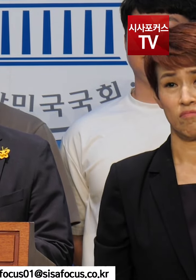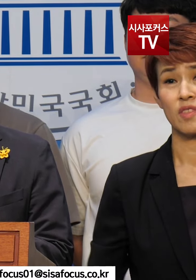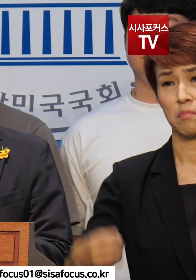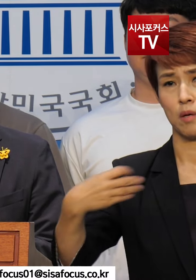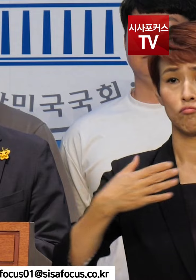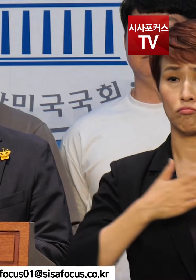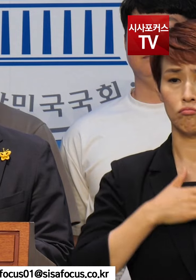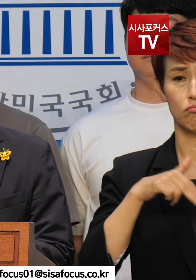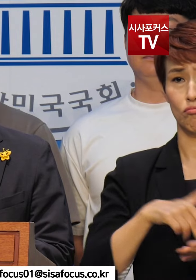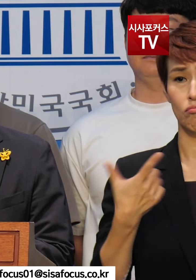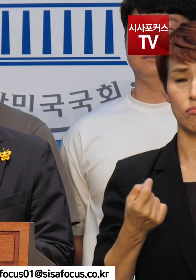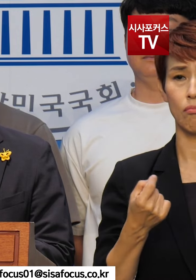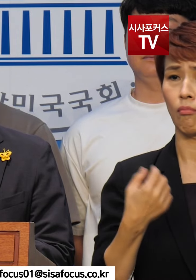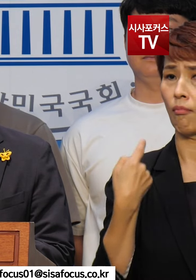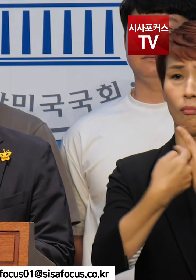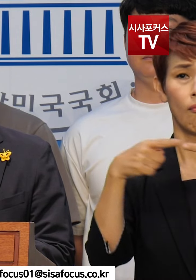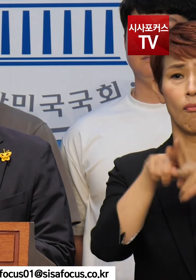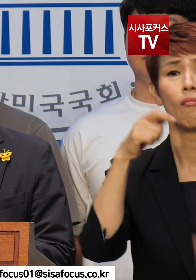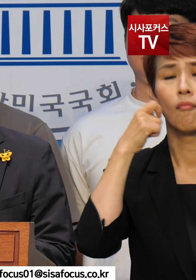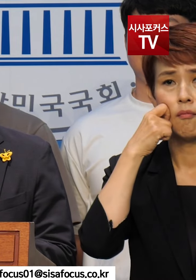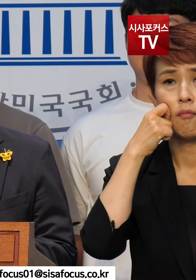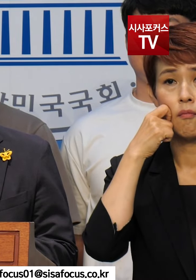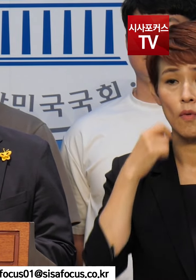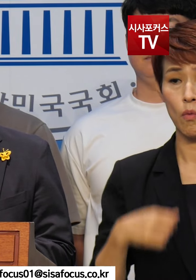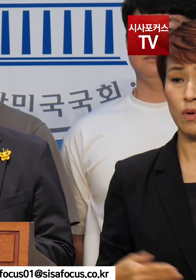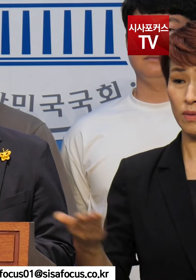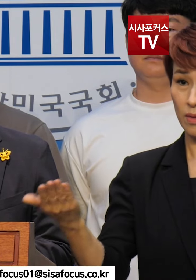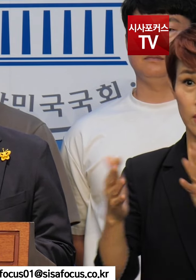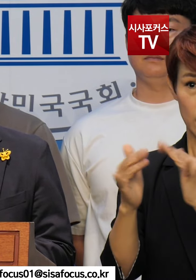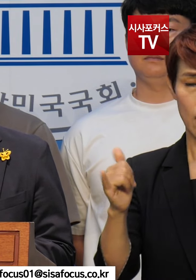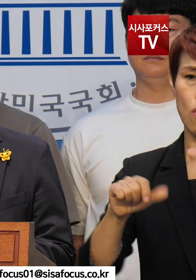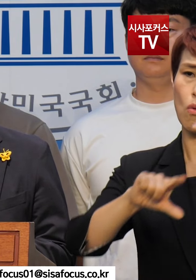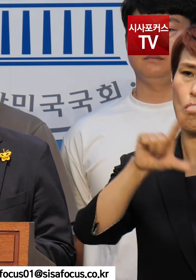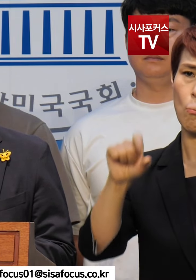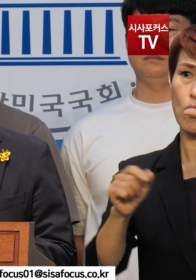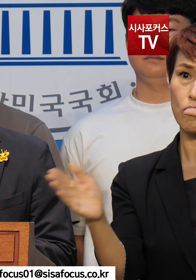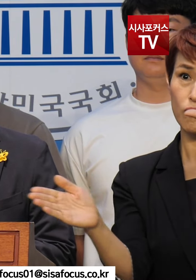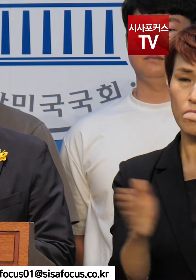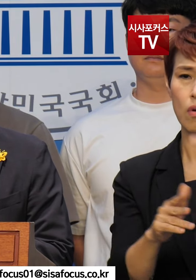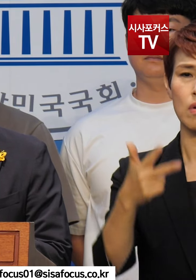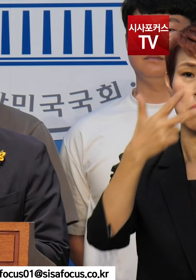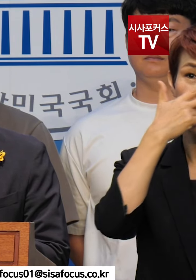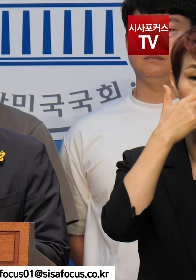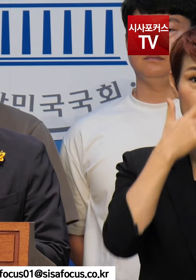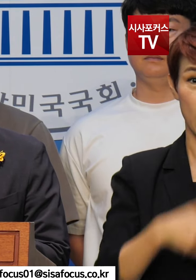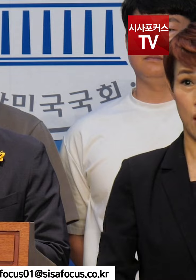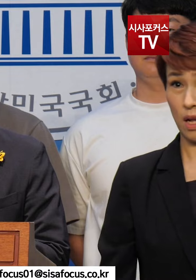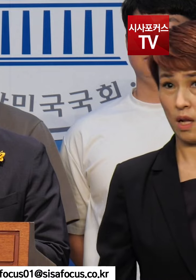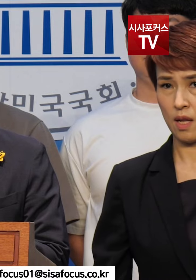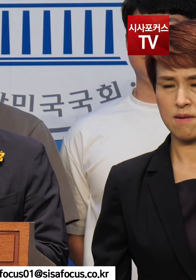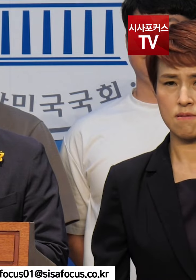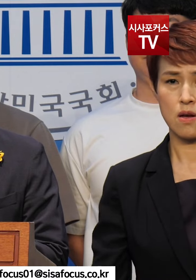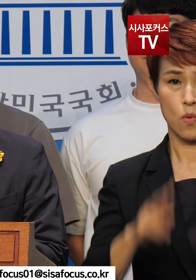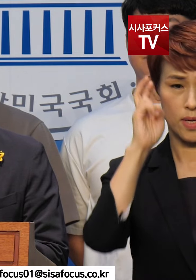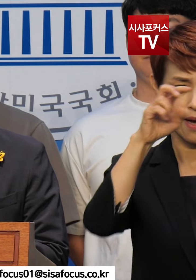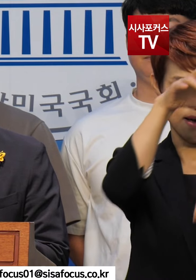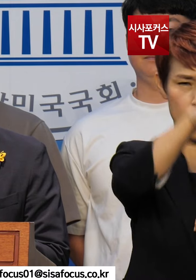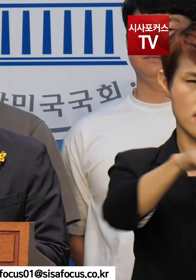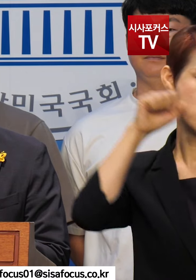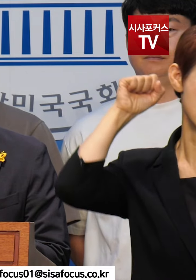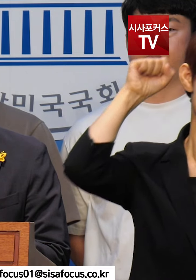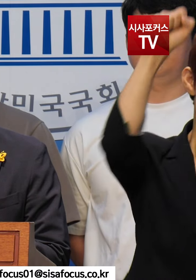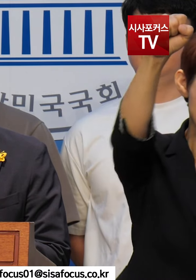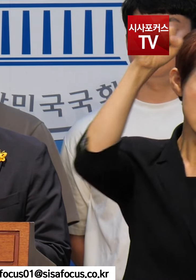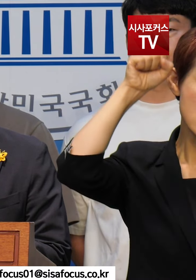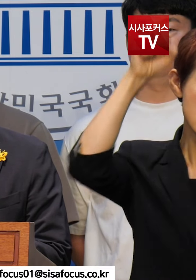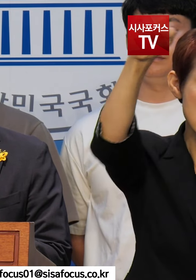저도 이해하기가 어렵습니다. 지금 노동자분들이 5월부터 평택 한국 니토 옵티컬 앞에서 어렵게 투쟁을